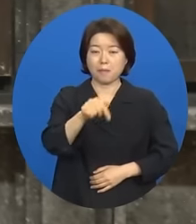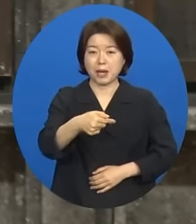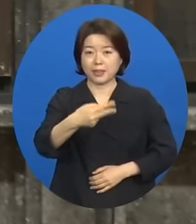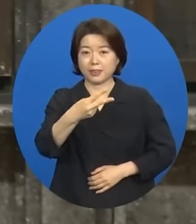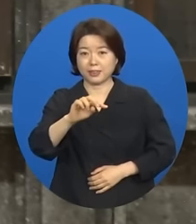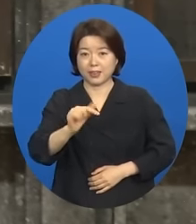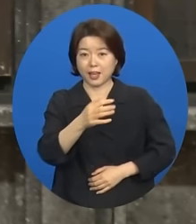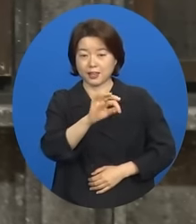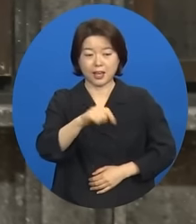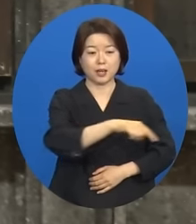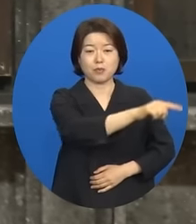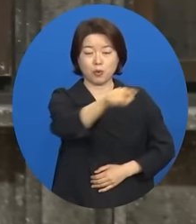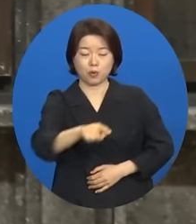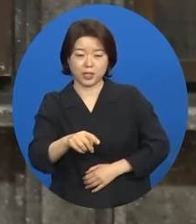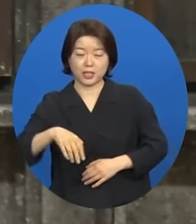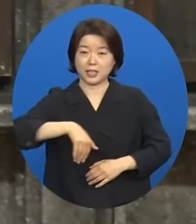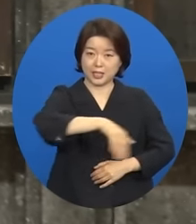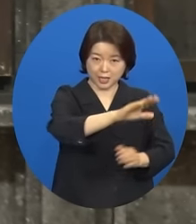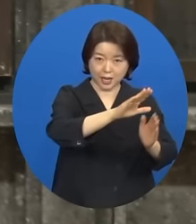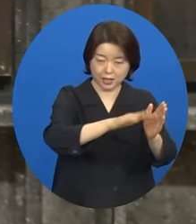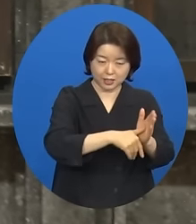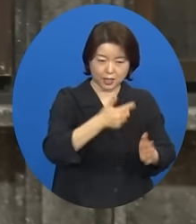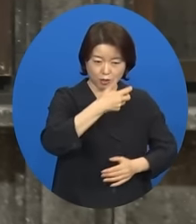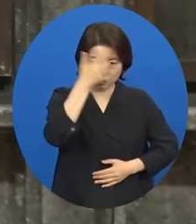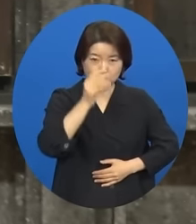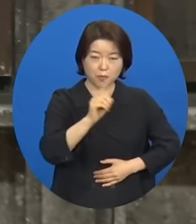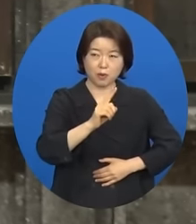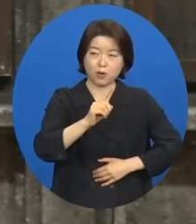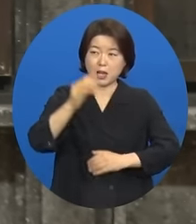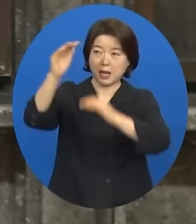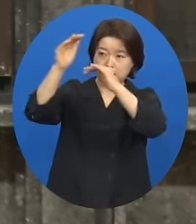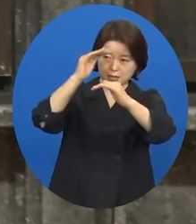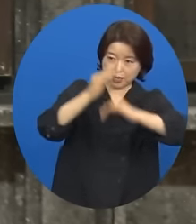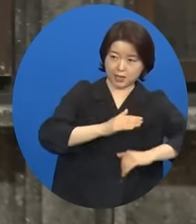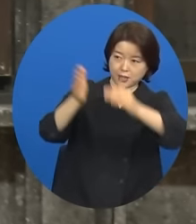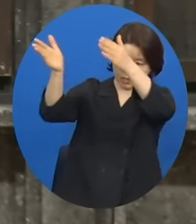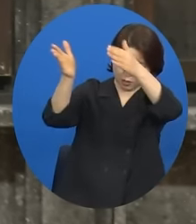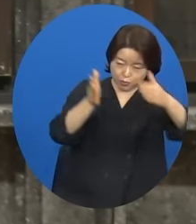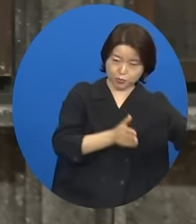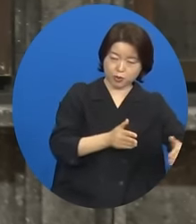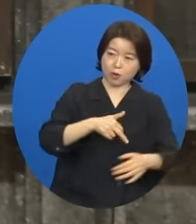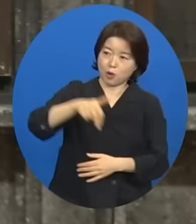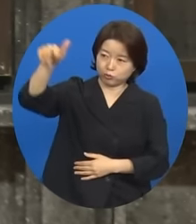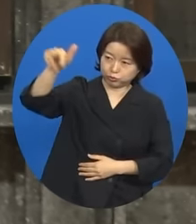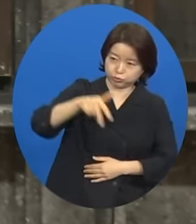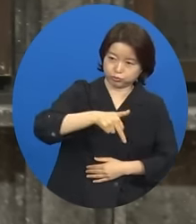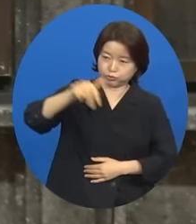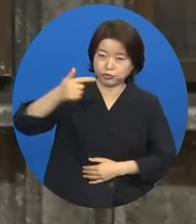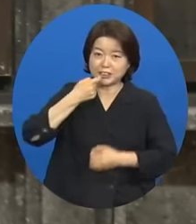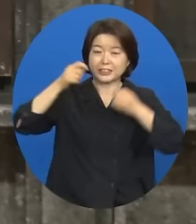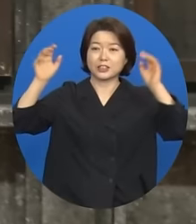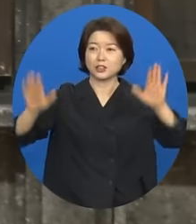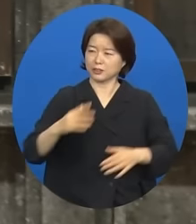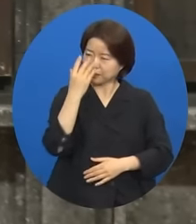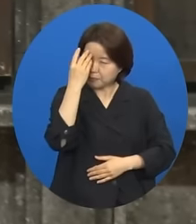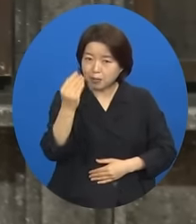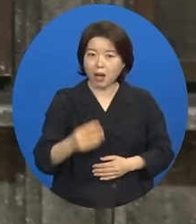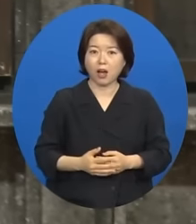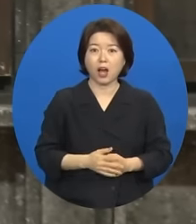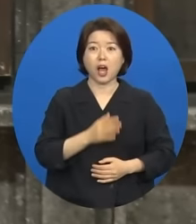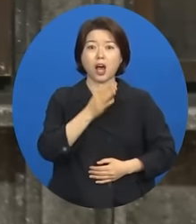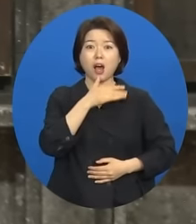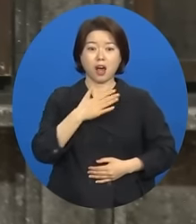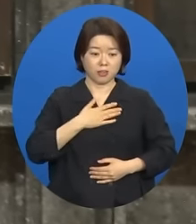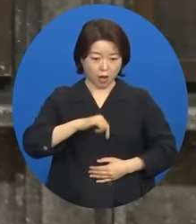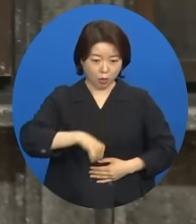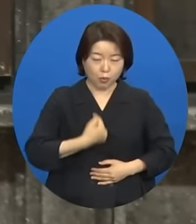꿈에서 뭘 봤습니까? 계단을 보았고 계단을 오르락 내리락 하는 천사들을 보았어요. 아, 내가 혼자인 줄